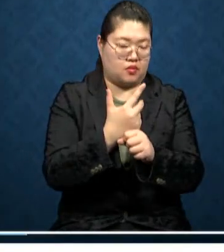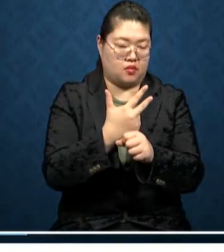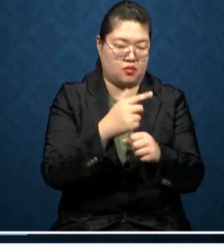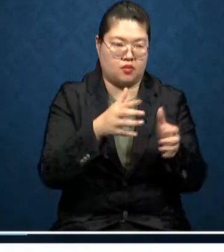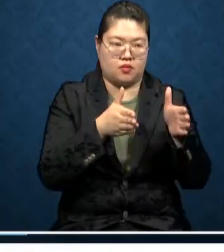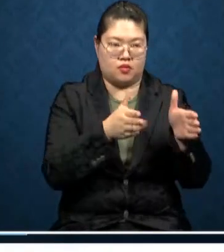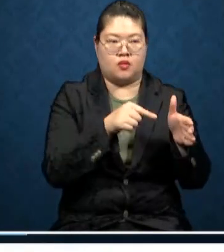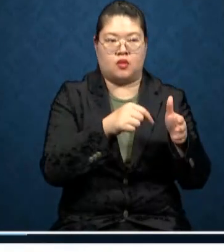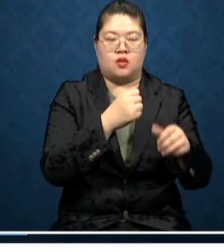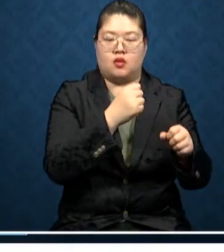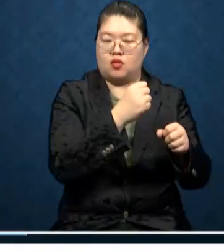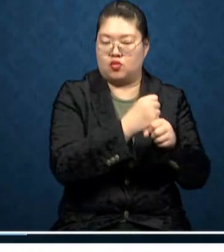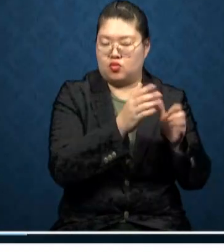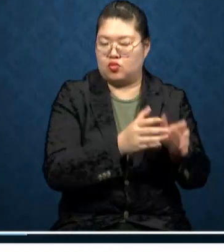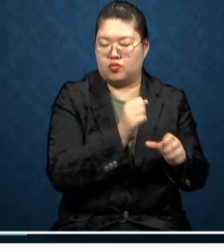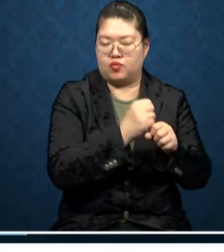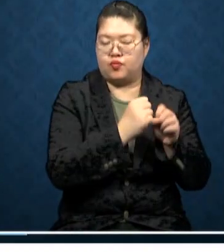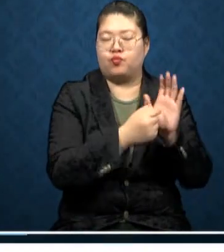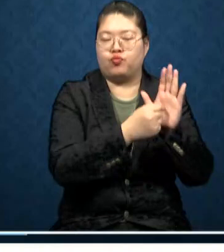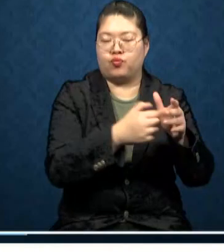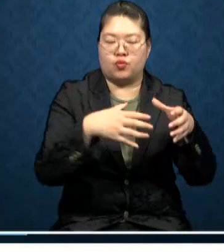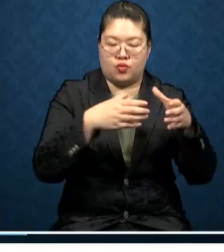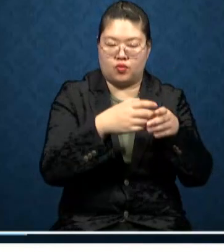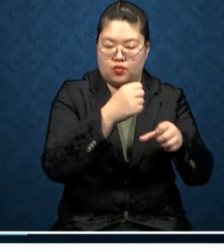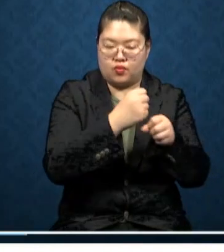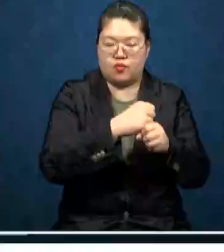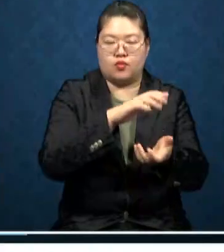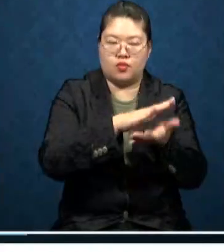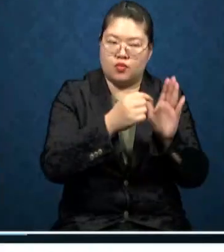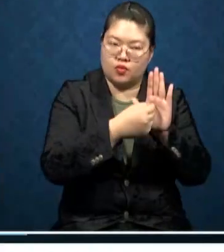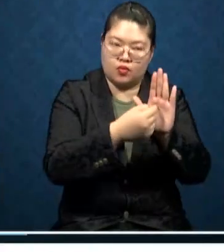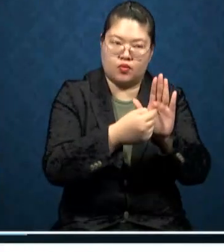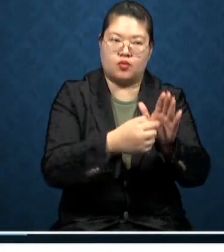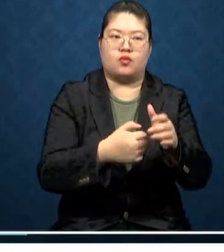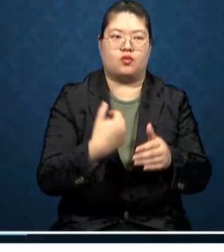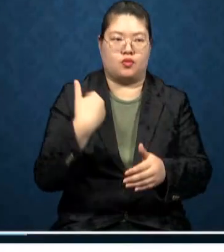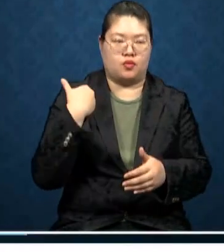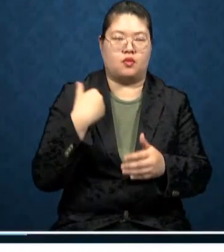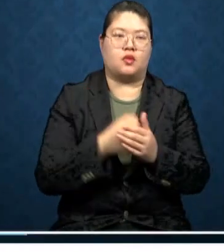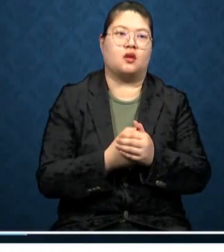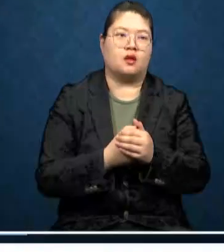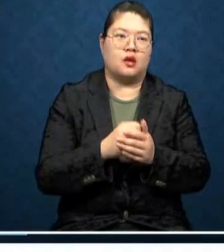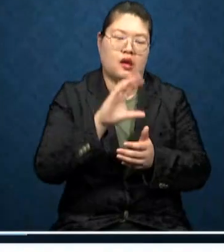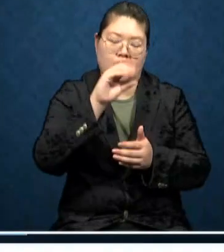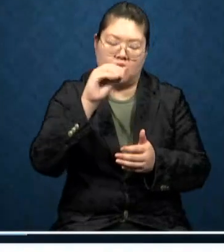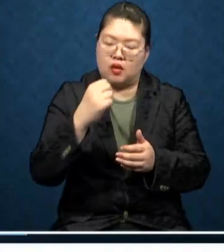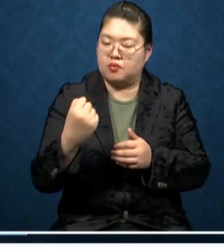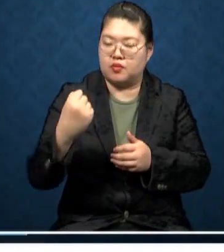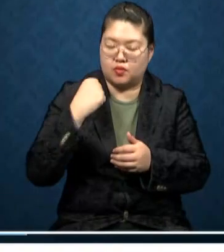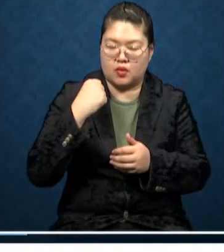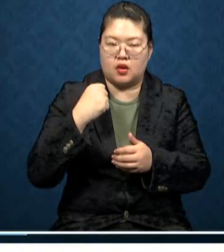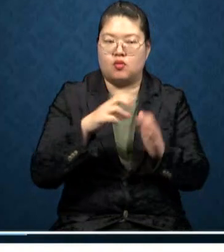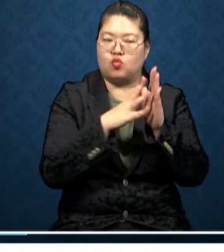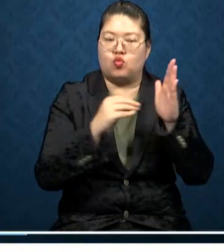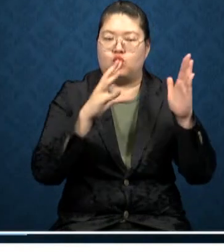แบบและองค์กรต้นแบบพัฒนาความรู้แจ้งเกี่ยวกับ Star STEMให้เข้มแข็งให้สามารถถ่ายทอดอรมต่อไปได้